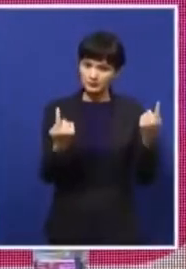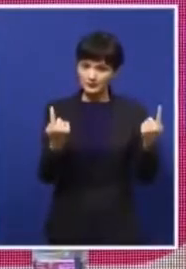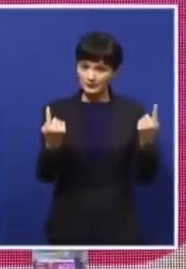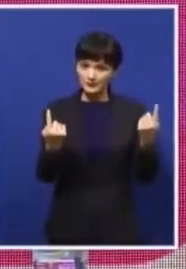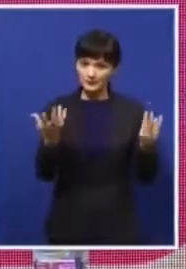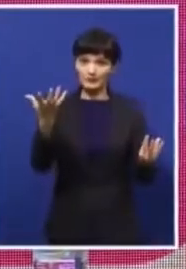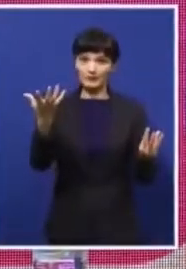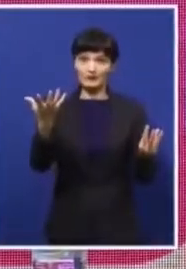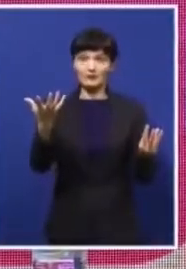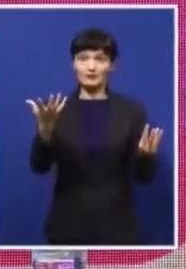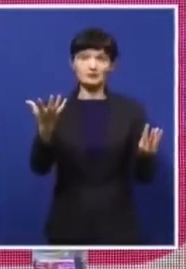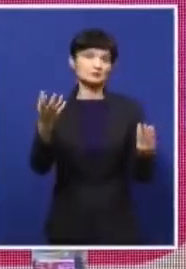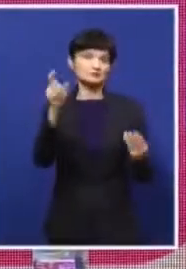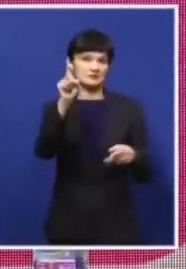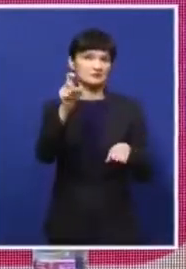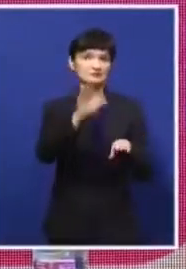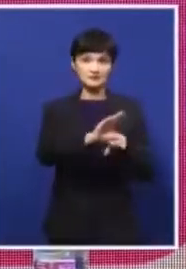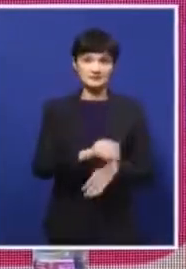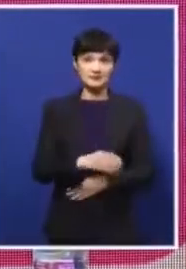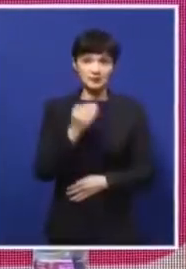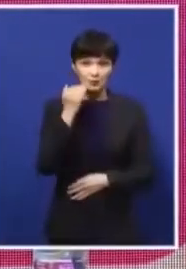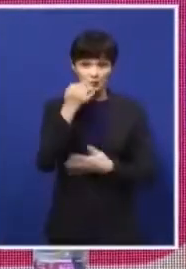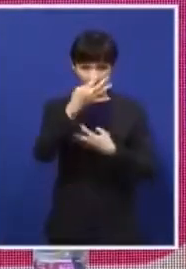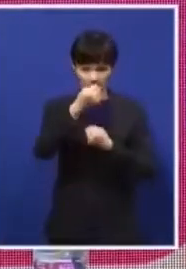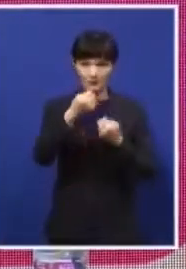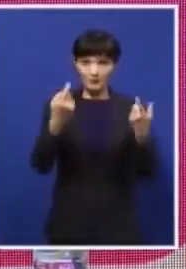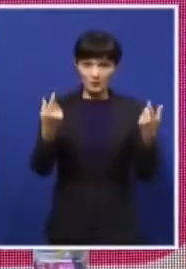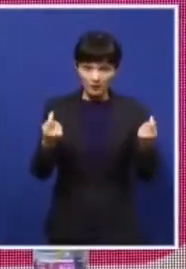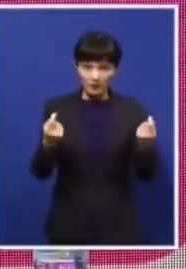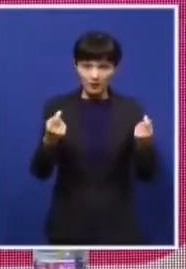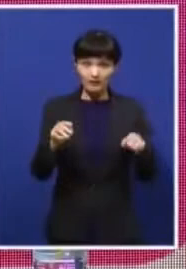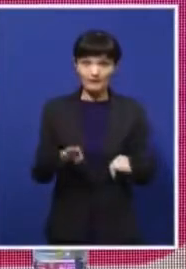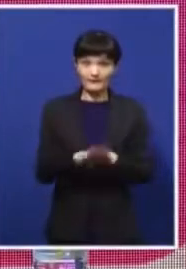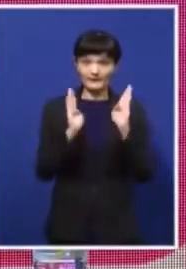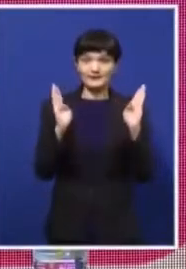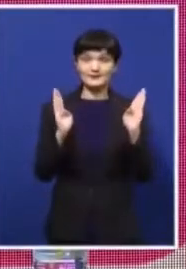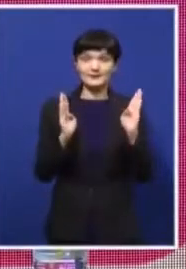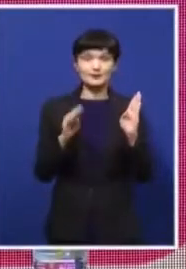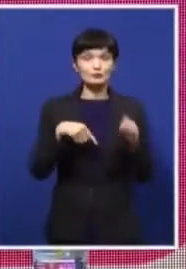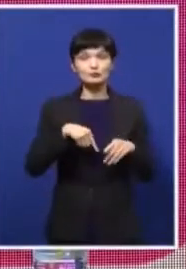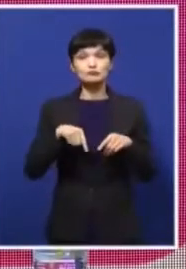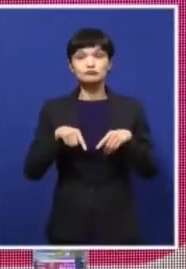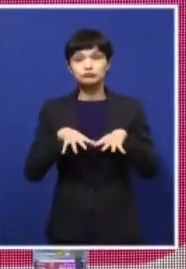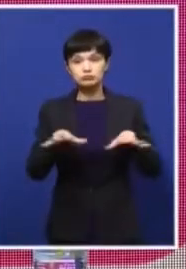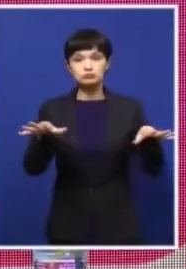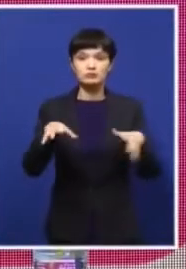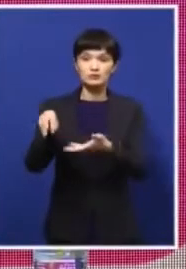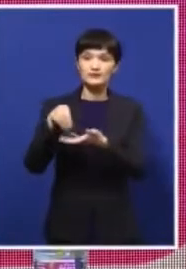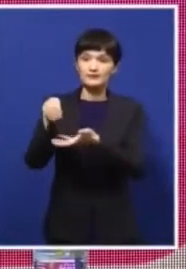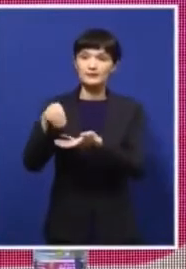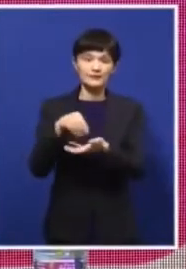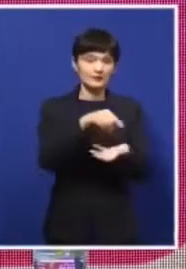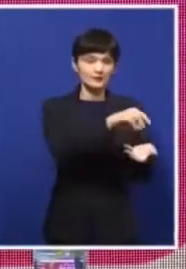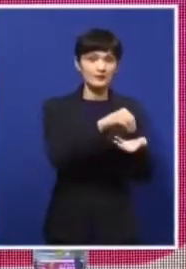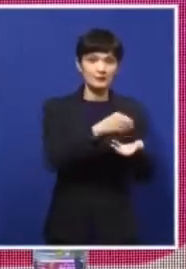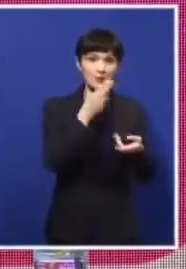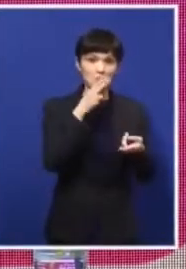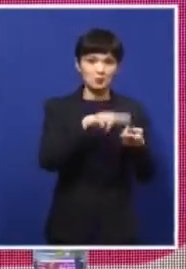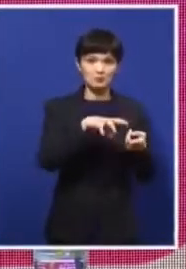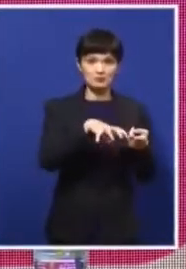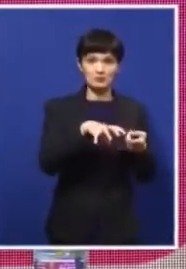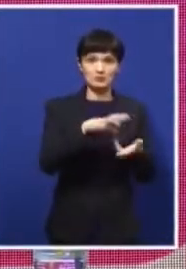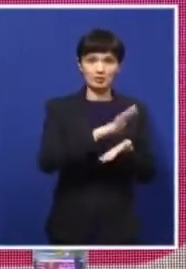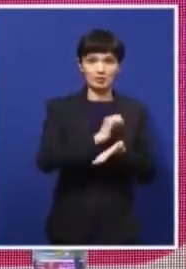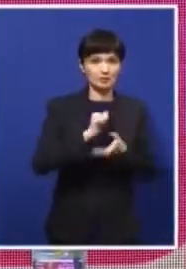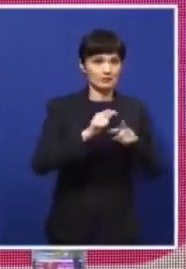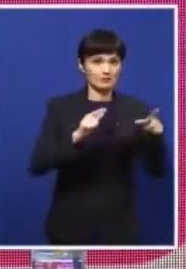现邮局的那个压力是比较大的，而这个超商超市药妆店压力是相对比较小的，所以我们今年是在时